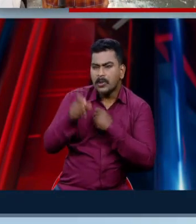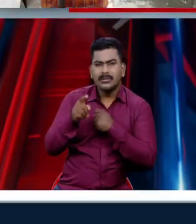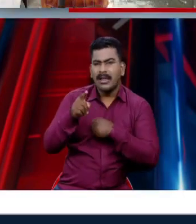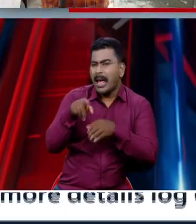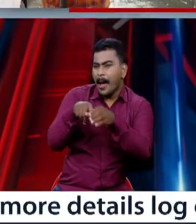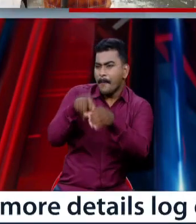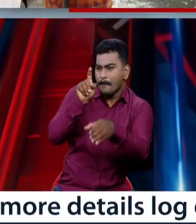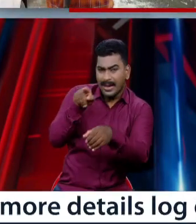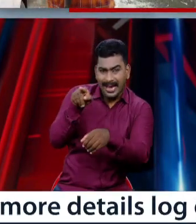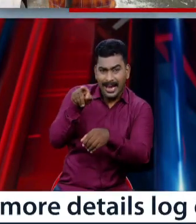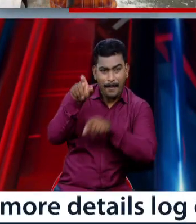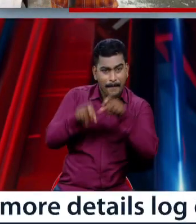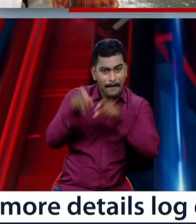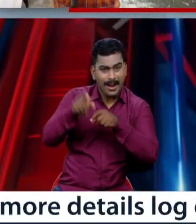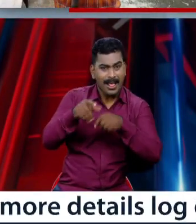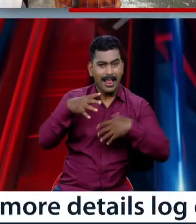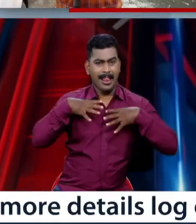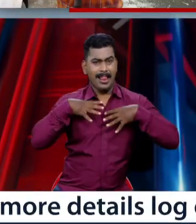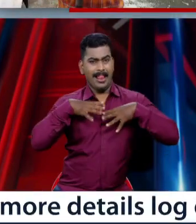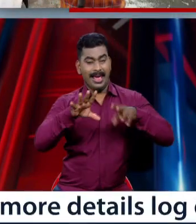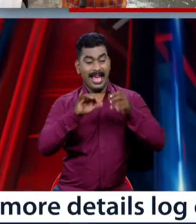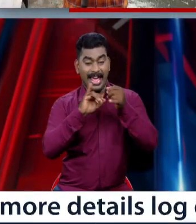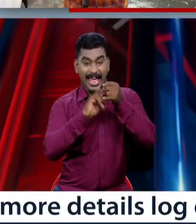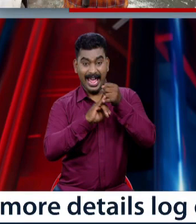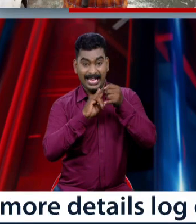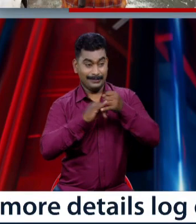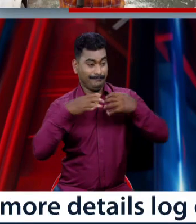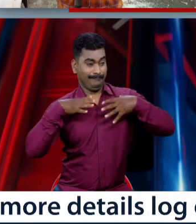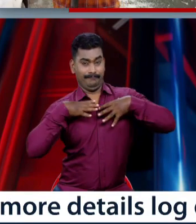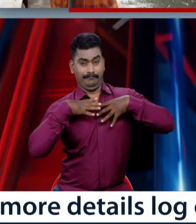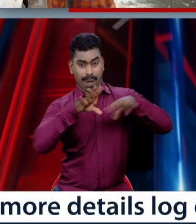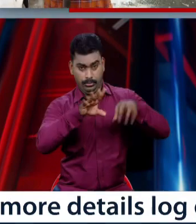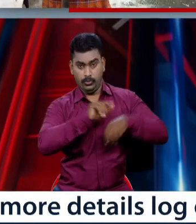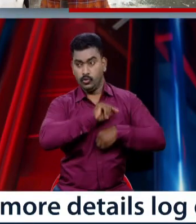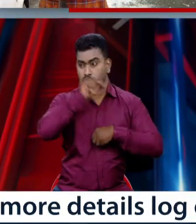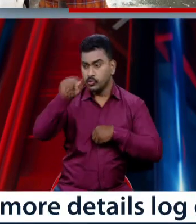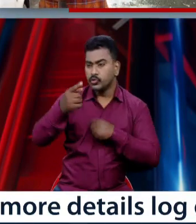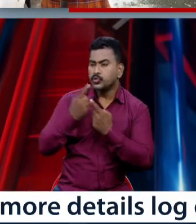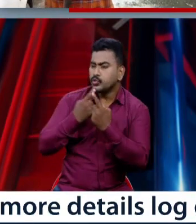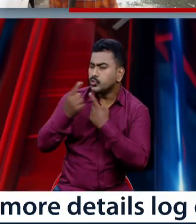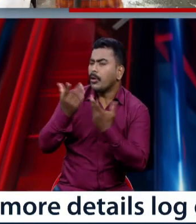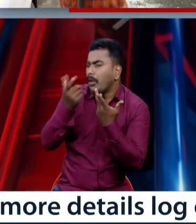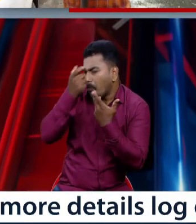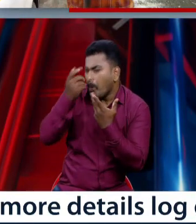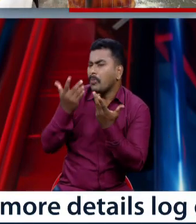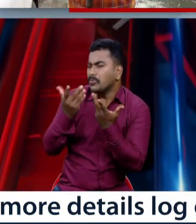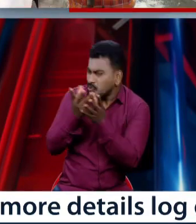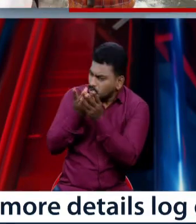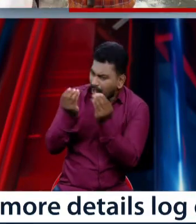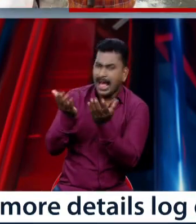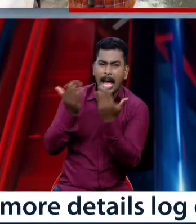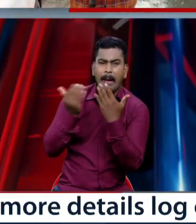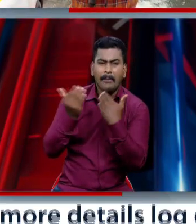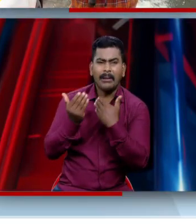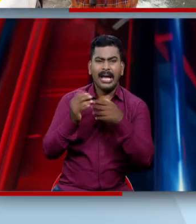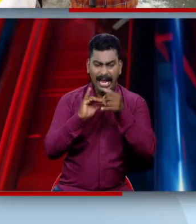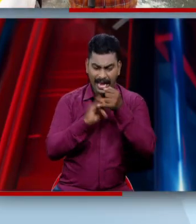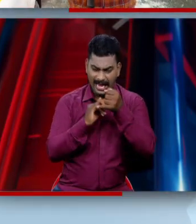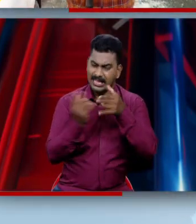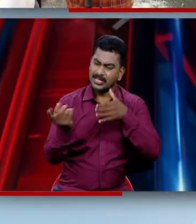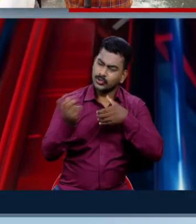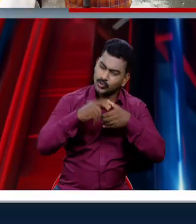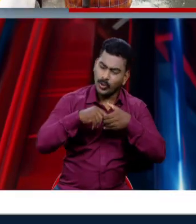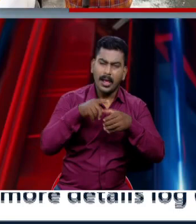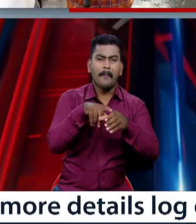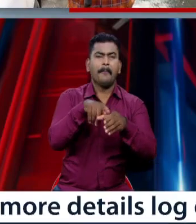ഏതെങ്കിലും തരത്തിൽ വിമതരെ അനുനയിപ്പിക്കാൻ കഴിയുമോ എന്നുള്ള അവസാനഘട്ട ചില ശ്രമങ്ങൾ ശിവസേനയുടെ ഭാഗത്തു നിന്നും നടക്കുന്നുണ്ട് എന്നതാണ് നമ്മൾ മനസ്സിലാക്കുന്നത്. അപ്പോൾ